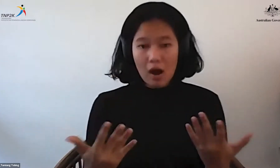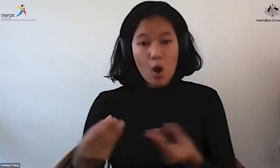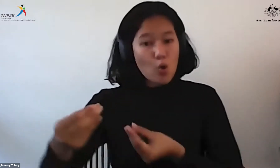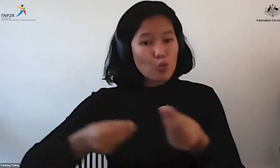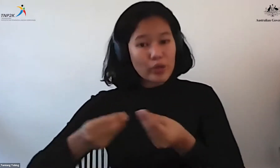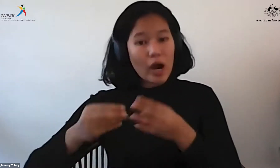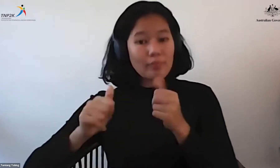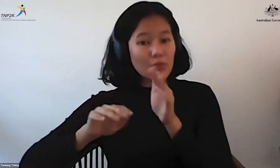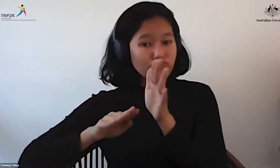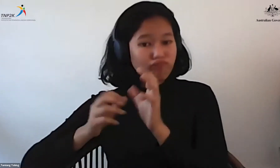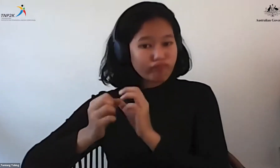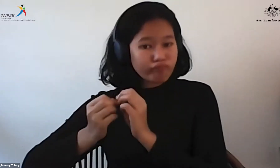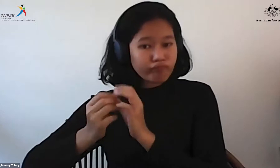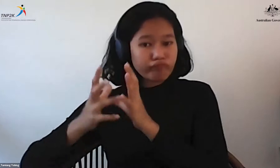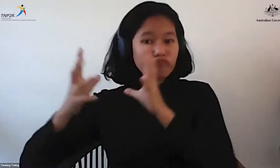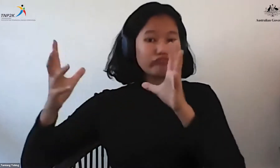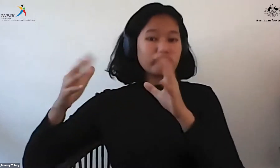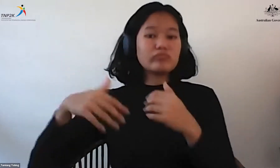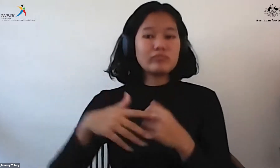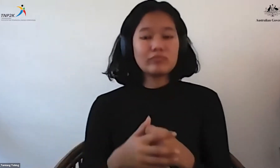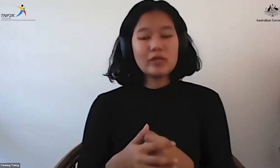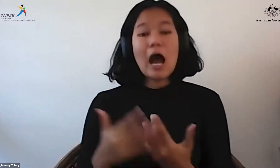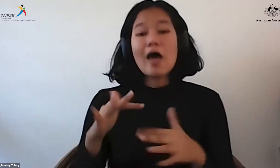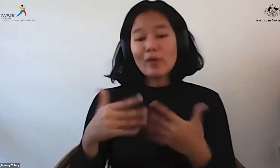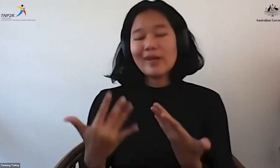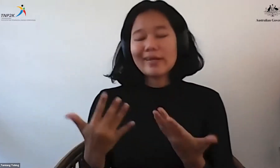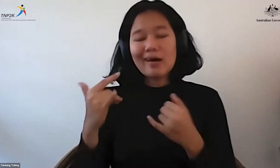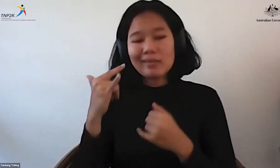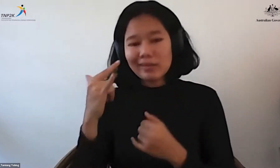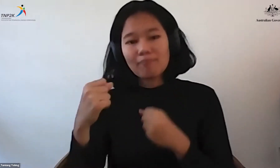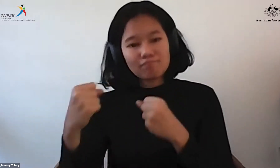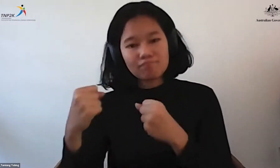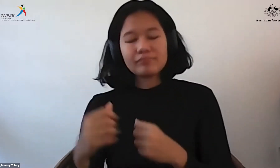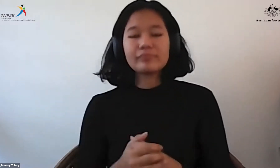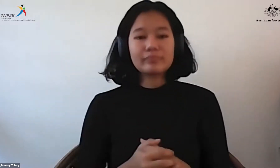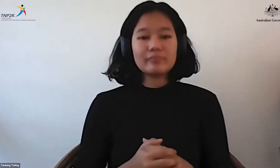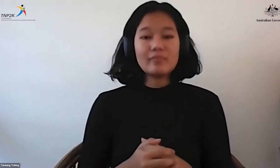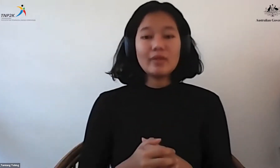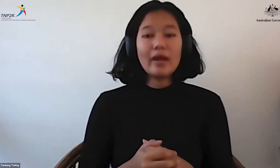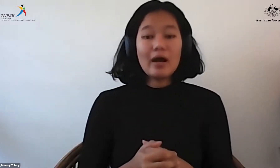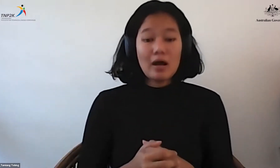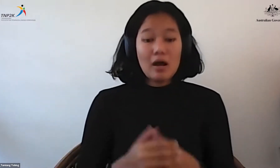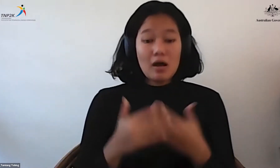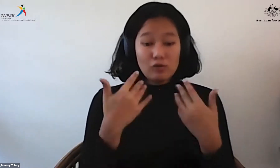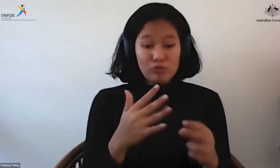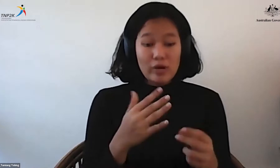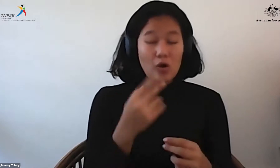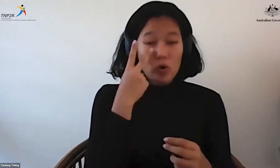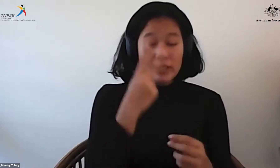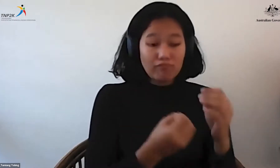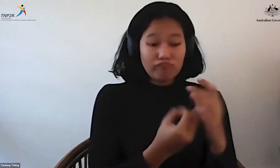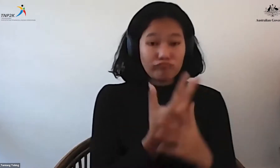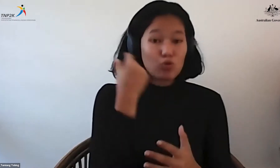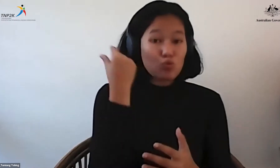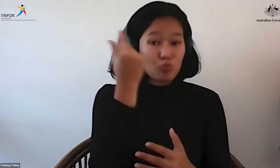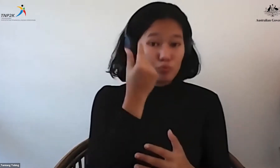bisa berkembang, setidaknya survive. Dari survei ini secara umum memang saat